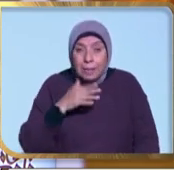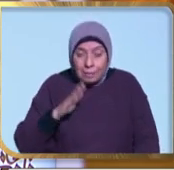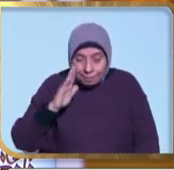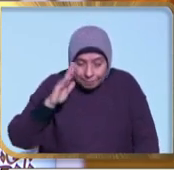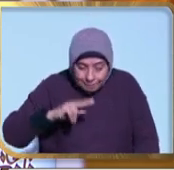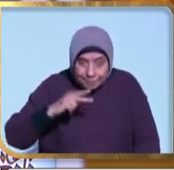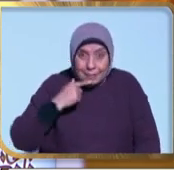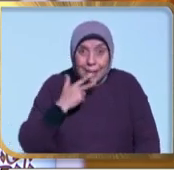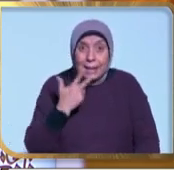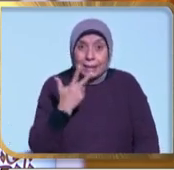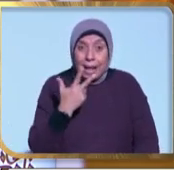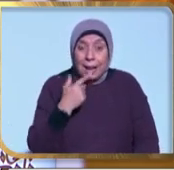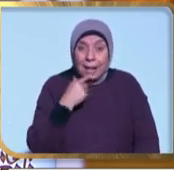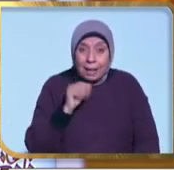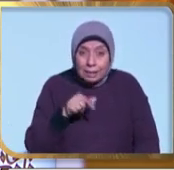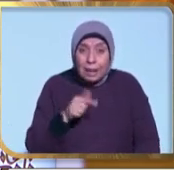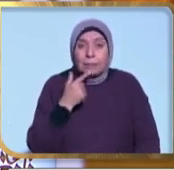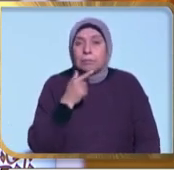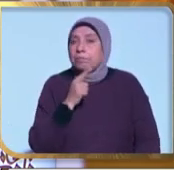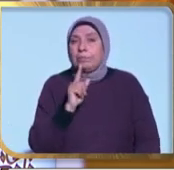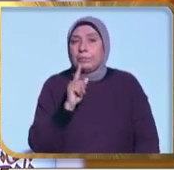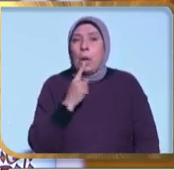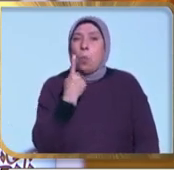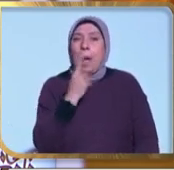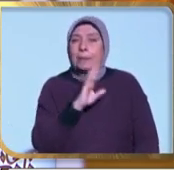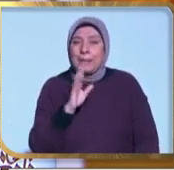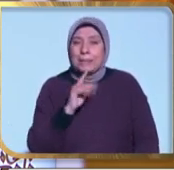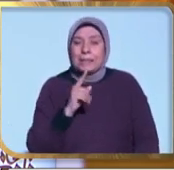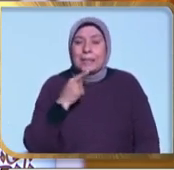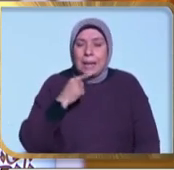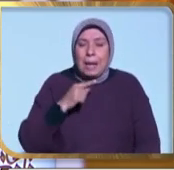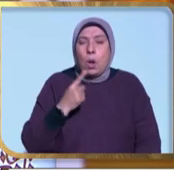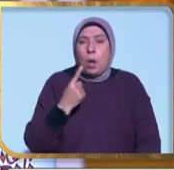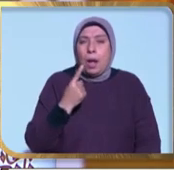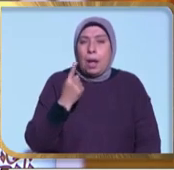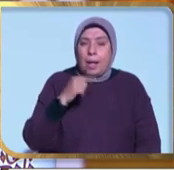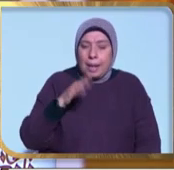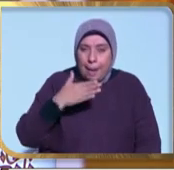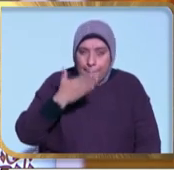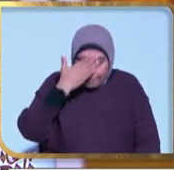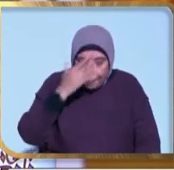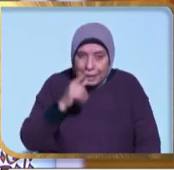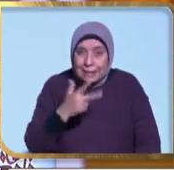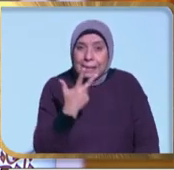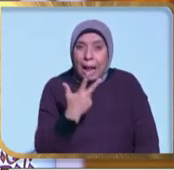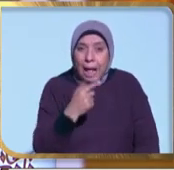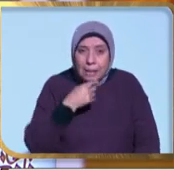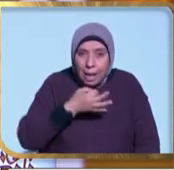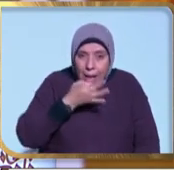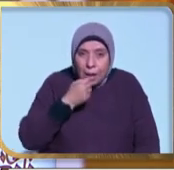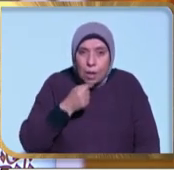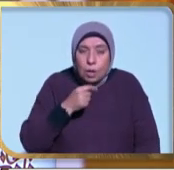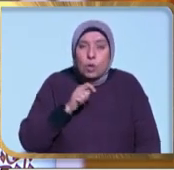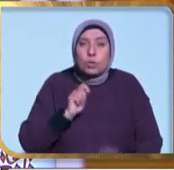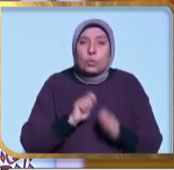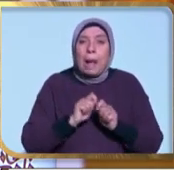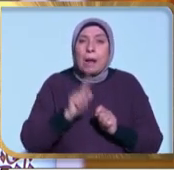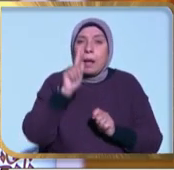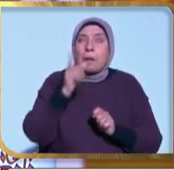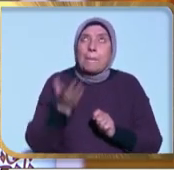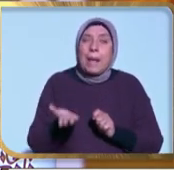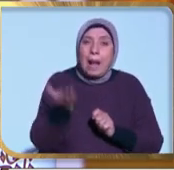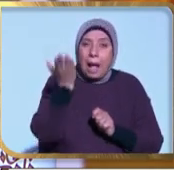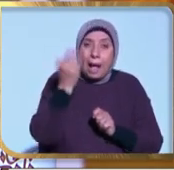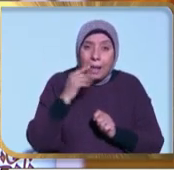الكتاب فقط وهكذا بحيث انك بتخفف الصلاه فتقدر تلحق اللي بيخبط على الباب ولكن